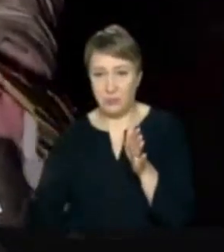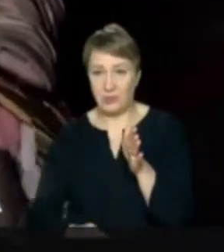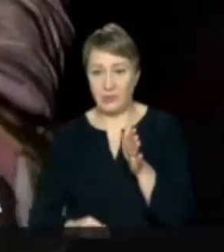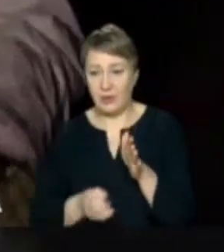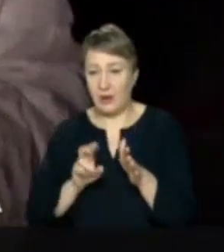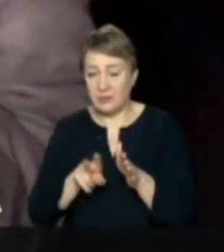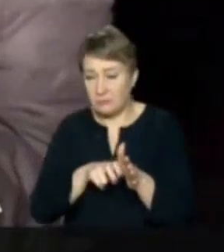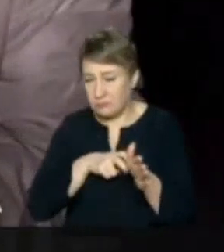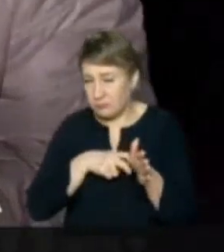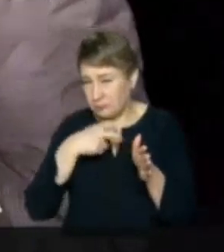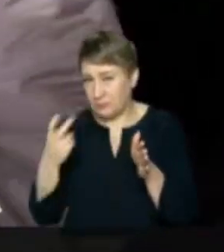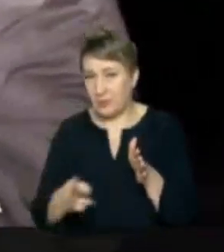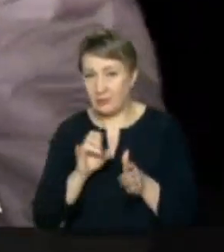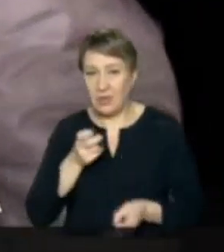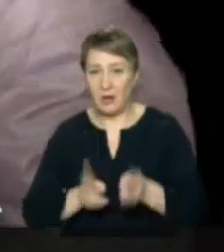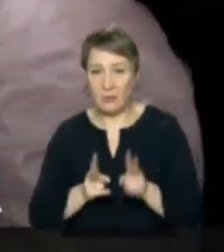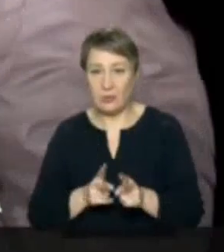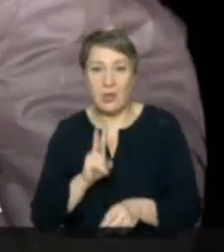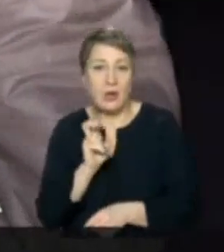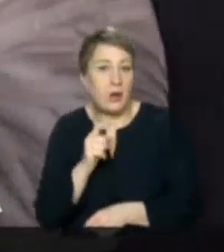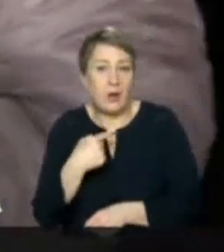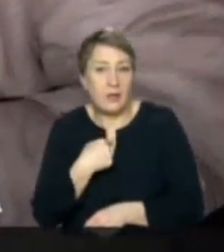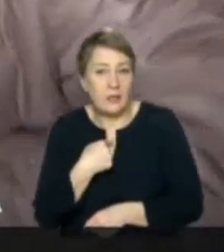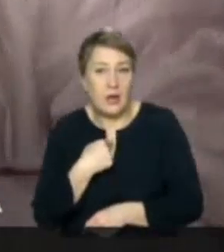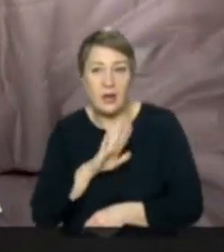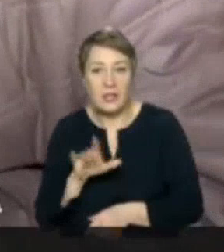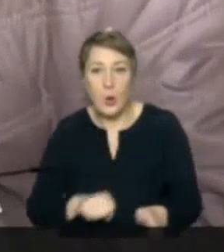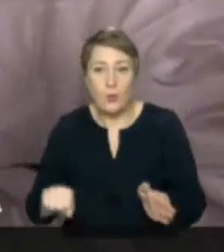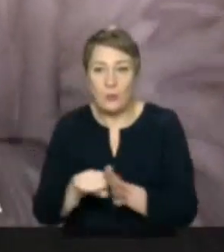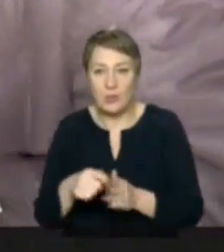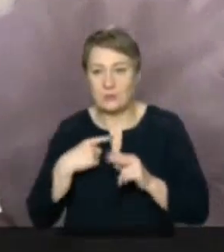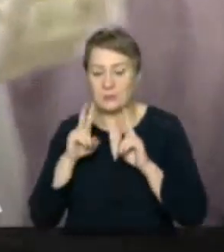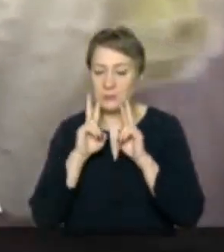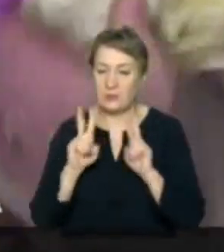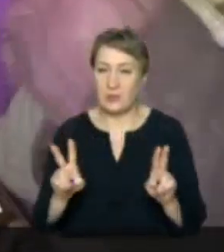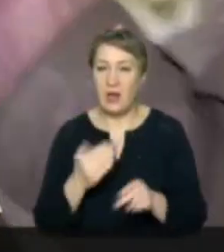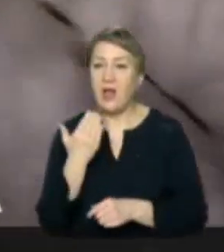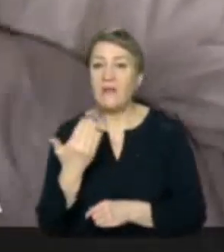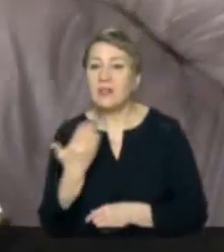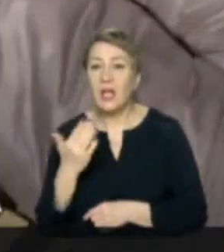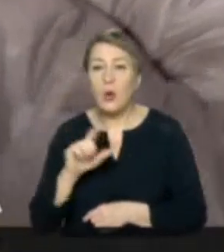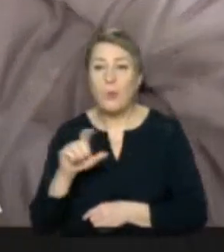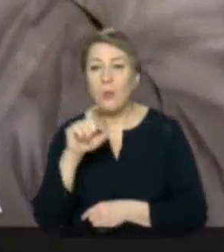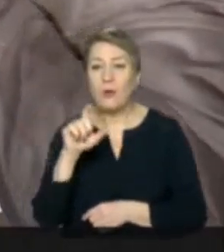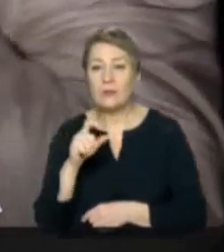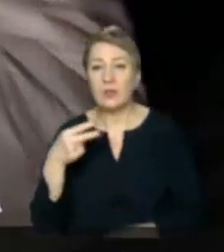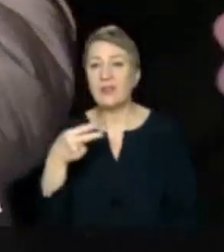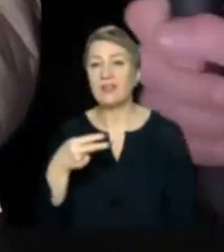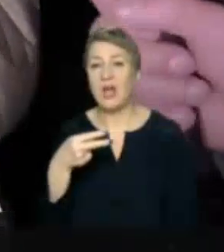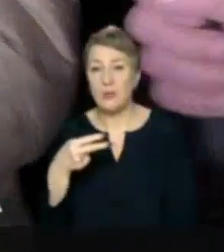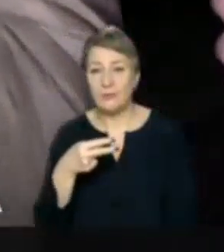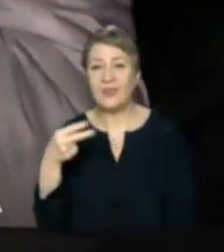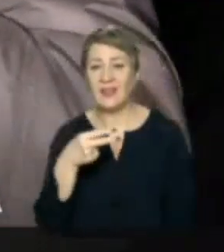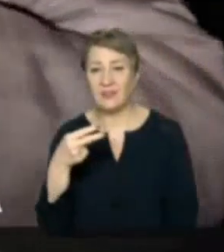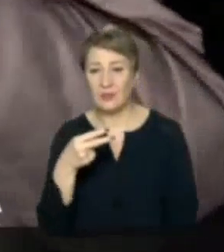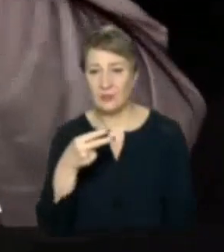кухню. Как я не убилась, не знаю. А ви на якому поверсі живете? На 2-му. На 2-му? Це ось